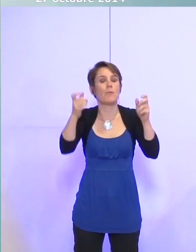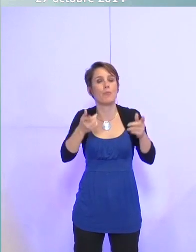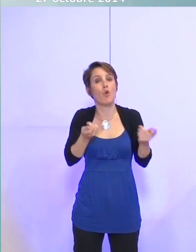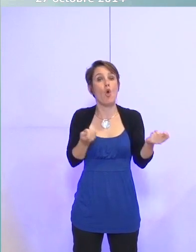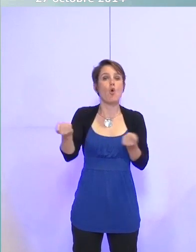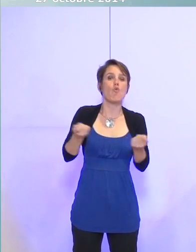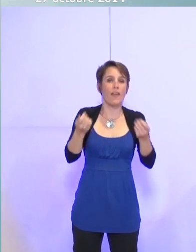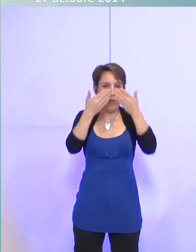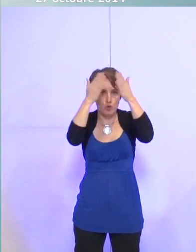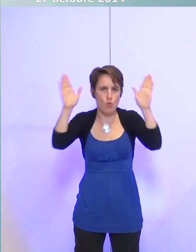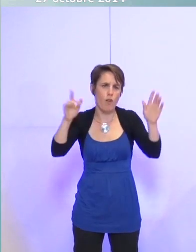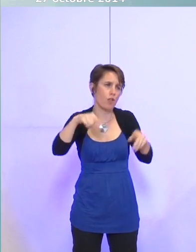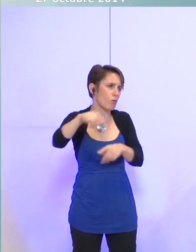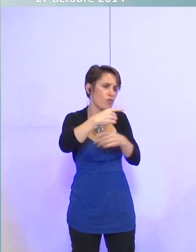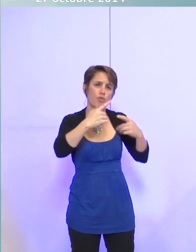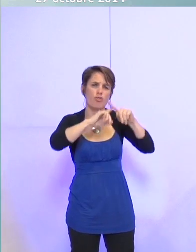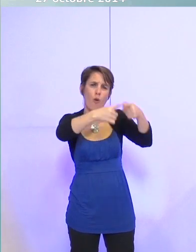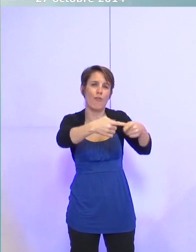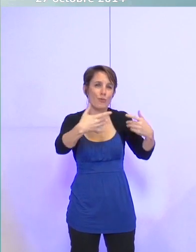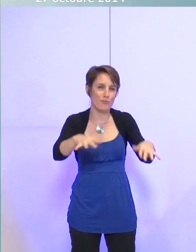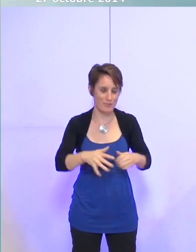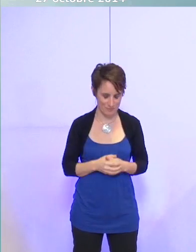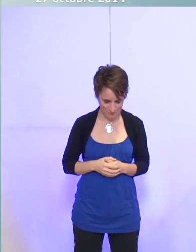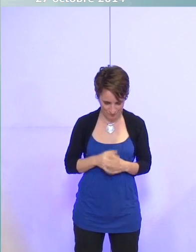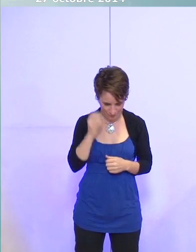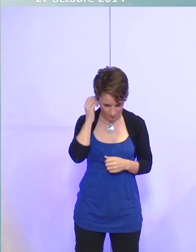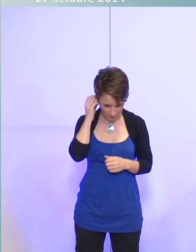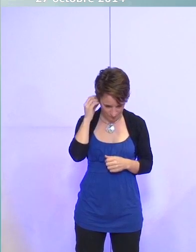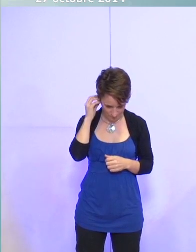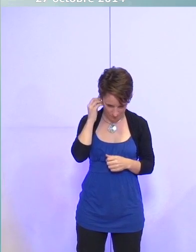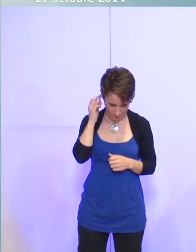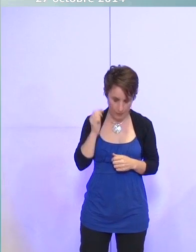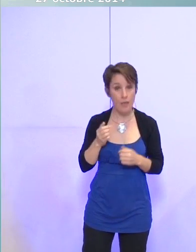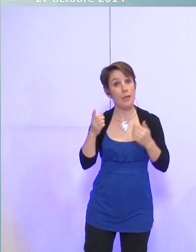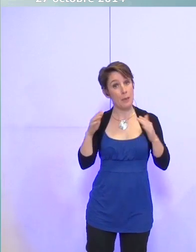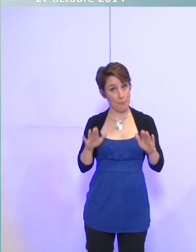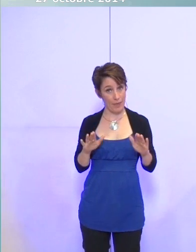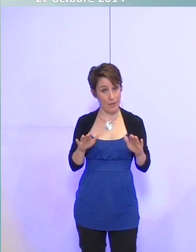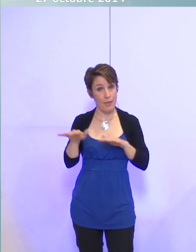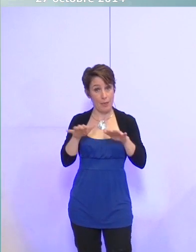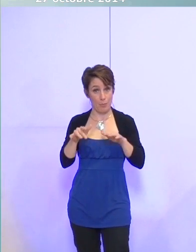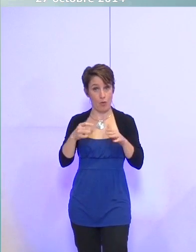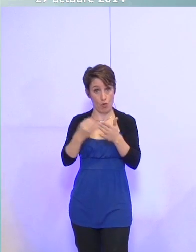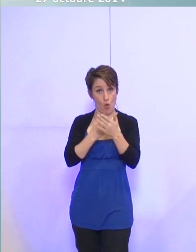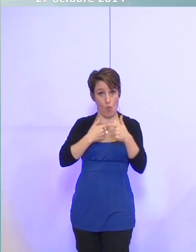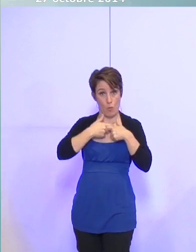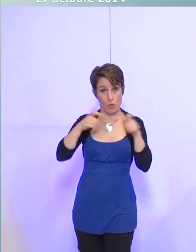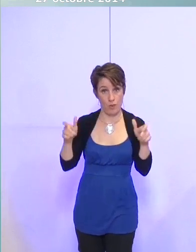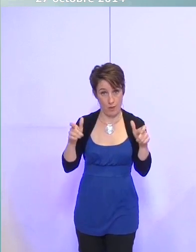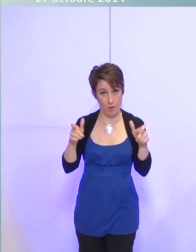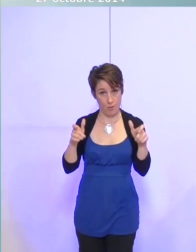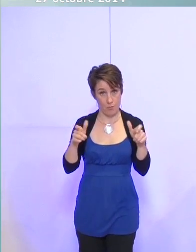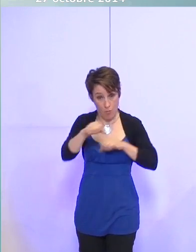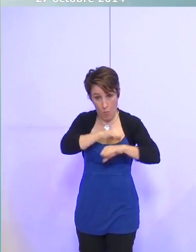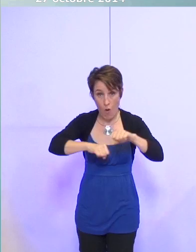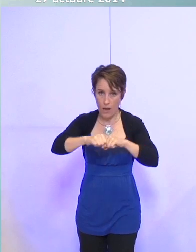que vous en êtes plus que convaincus. Cependant, adopter l'open data sur le long terme n'est pas une mince affaire. Et c'est sûrement pas vous qui allez me